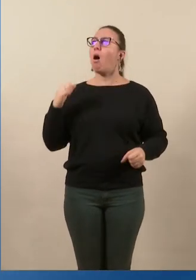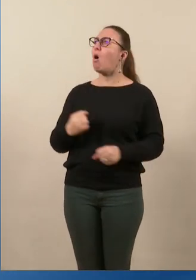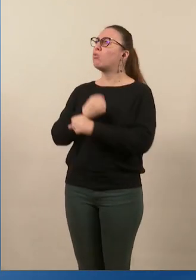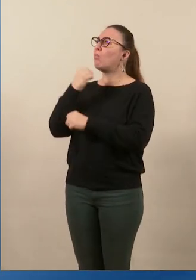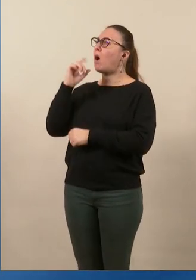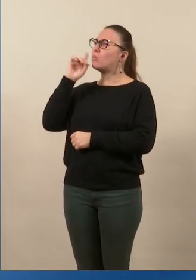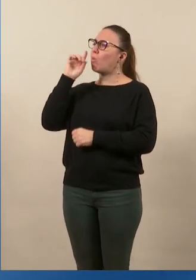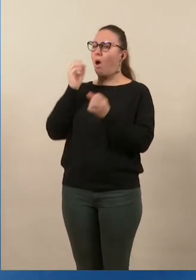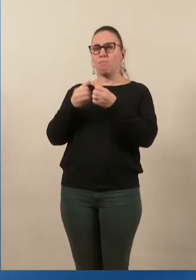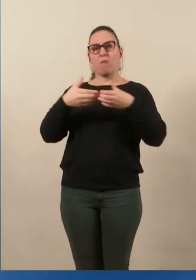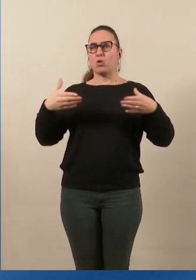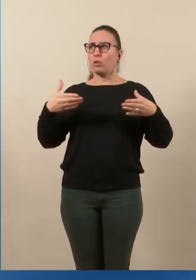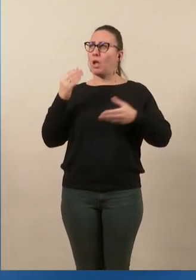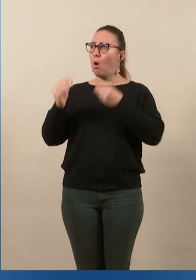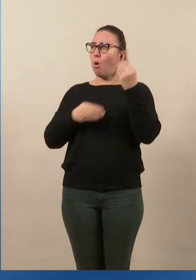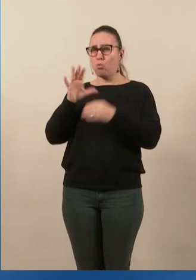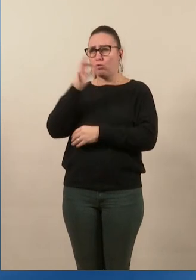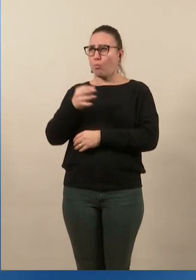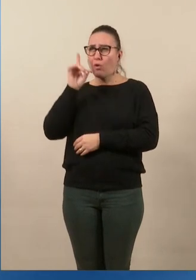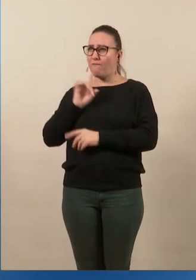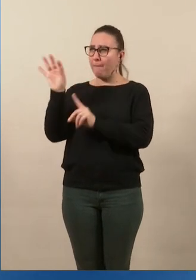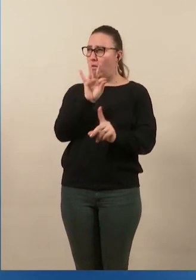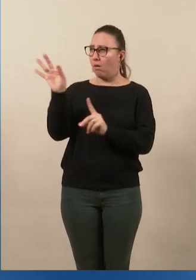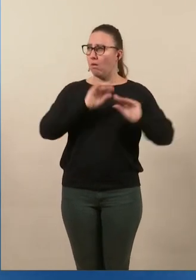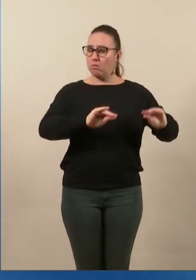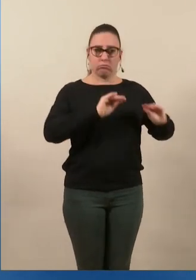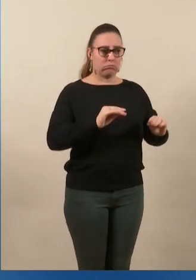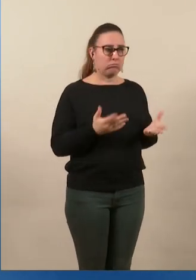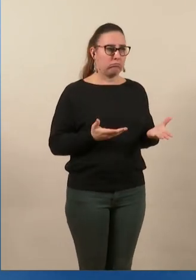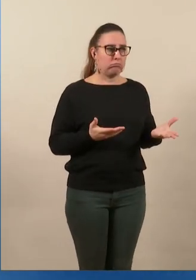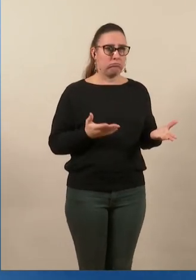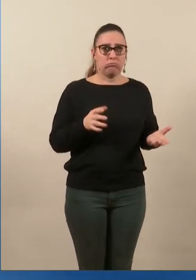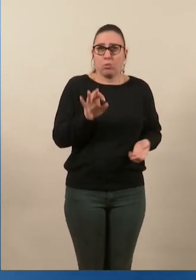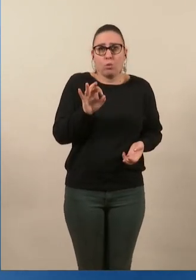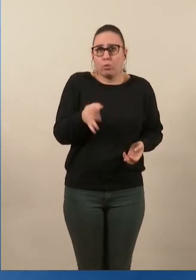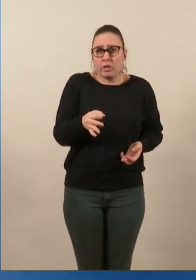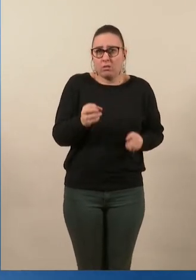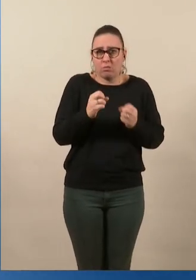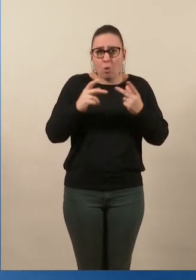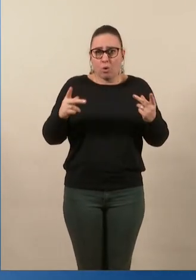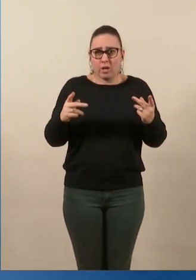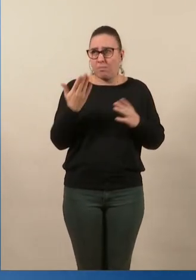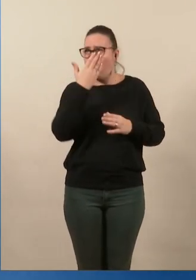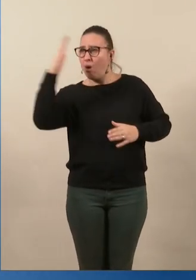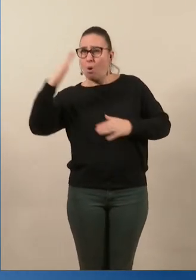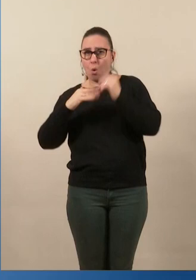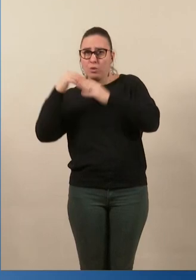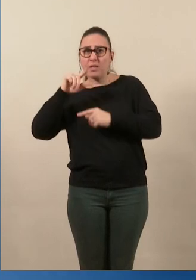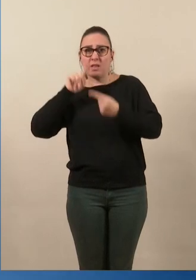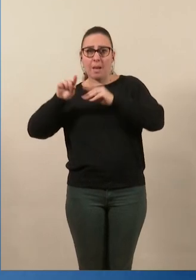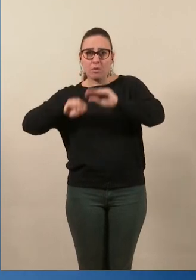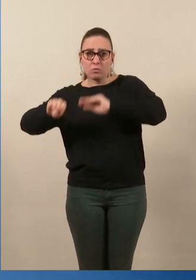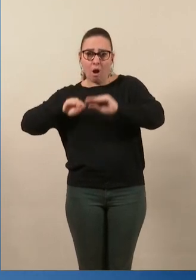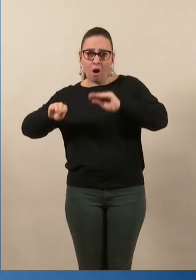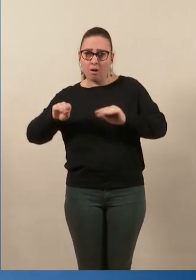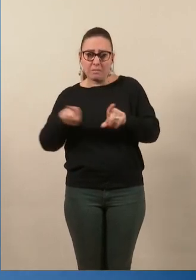extrêmement majoritaire ou uniquement des femmes oui c'est une observation qui peut tout à fait être faite mais qui peut être faite comme pour tous les métiers du CA comme